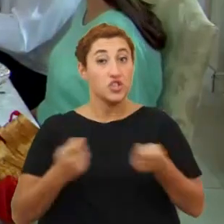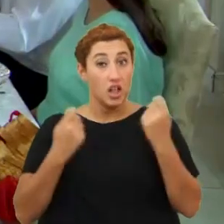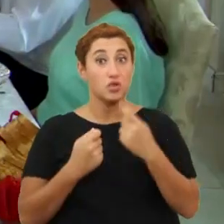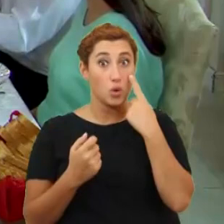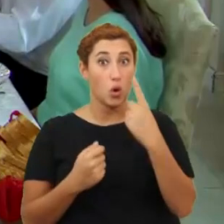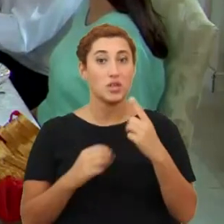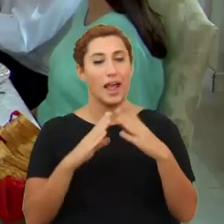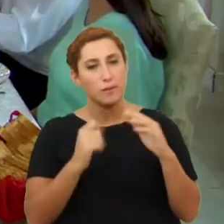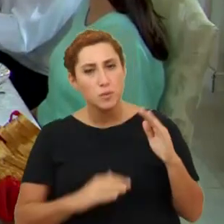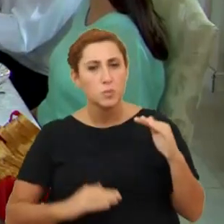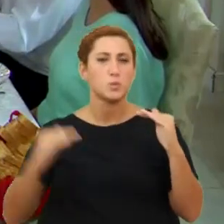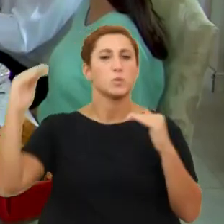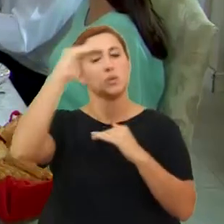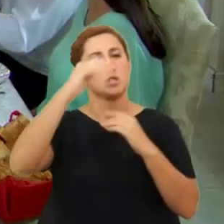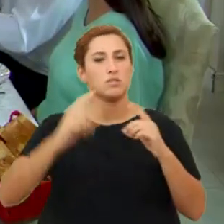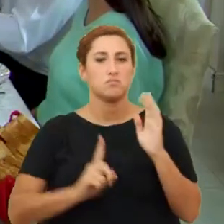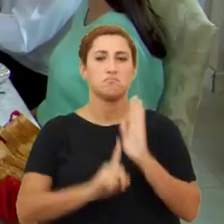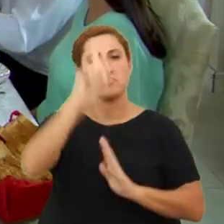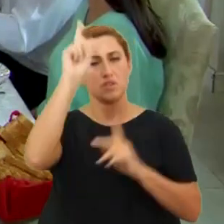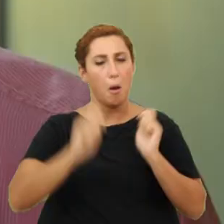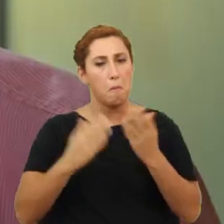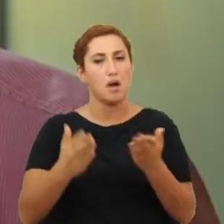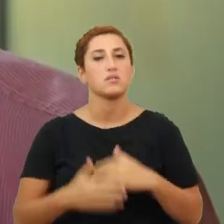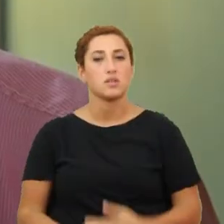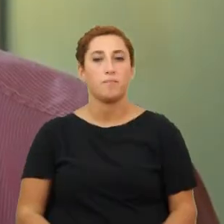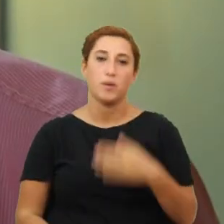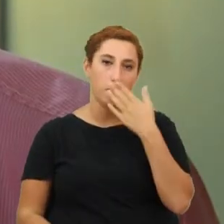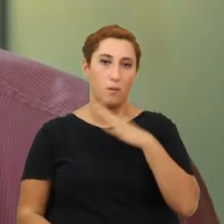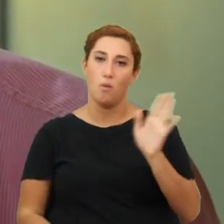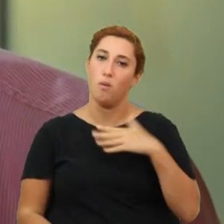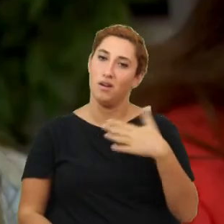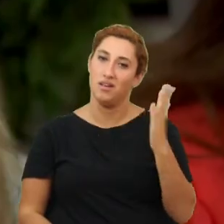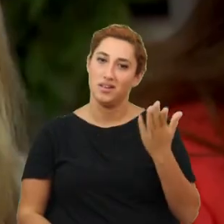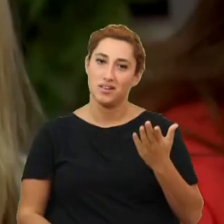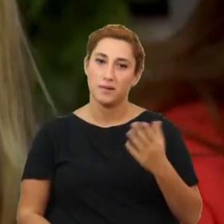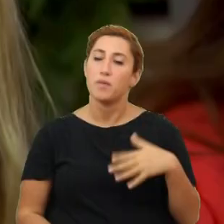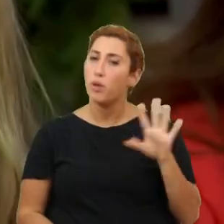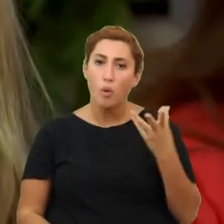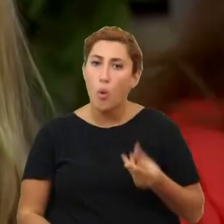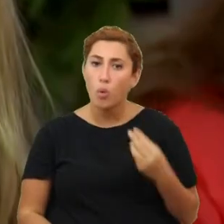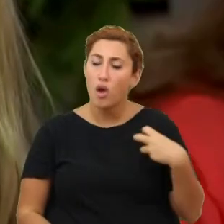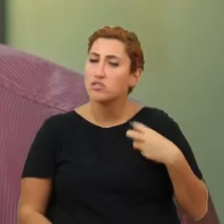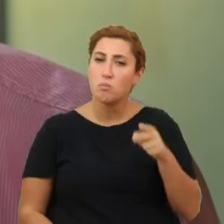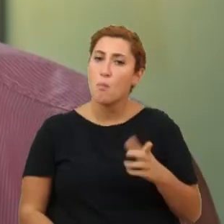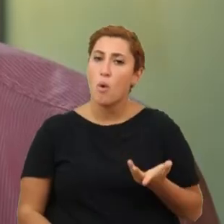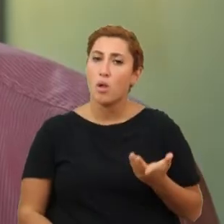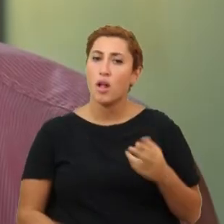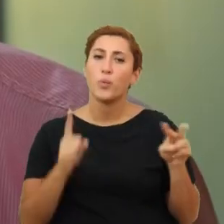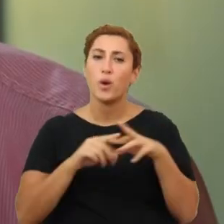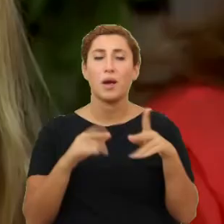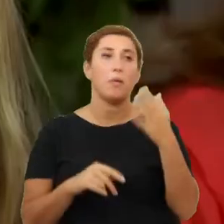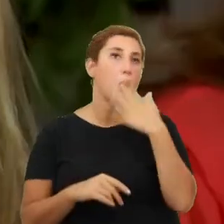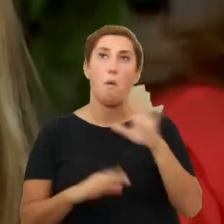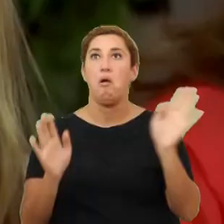da en üst seviyeye kadar çıkarsın. Tap yaparsın yani. Yok artık. Ay ne oluyor aşkım böyle Nurhan